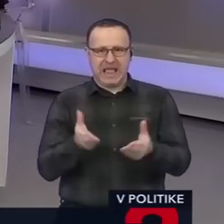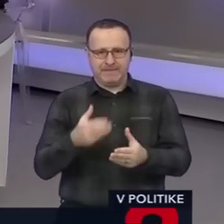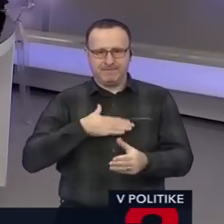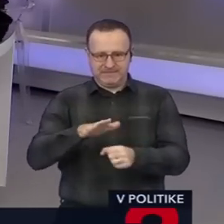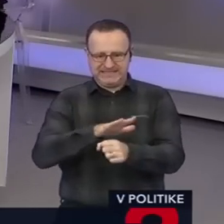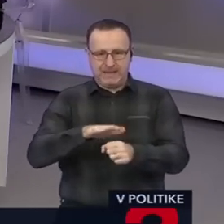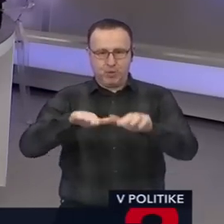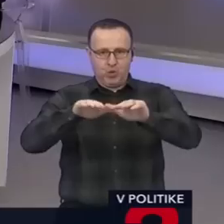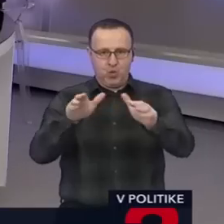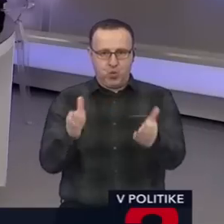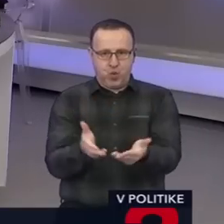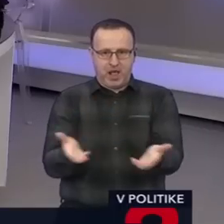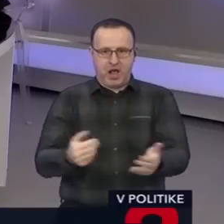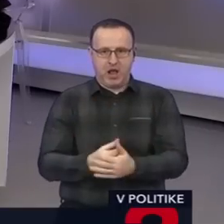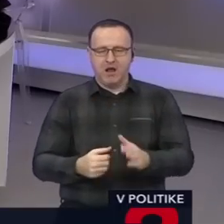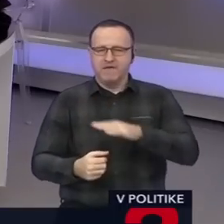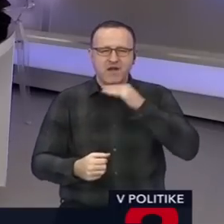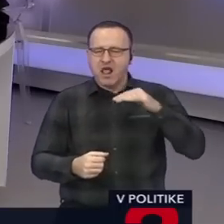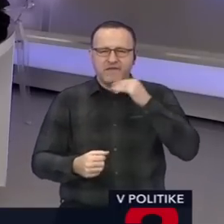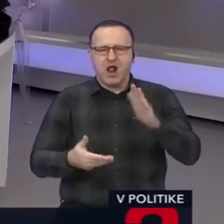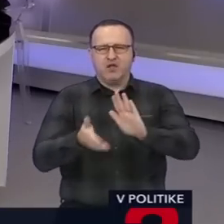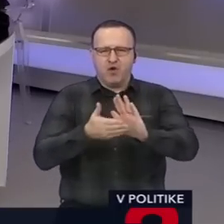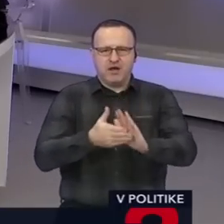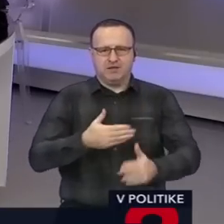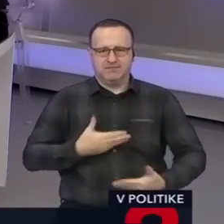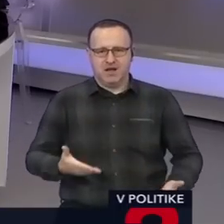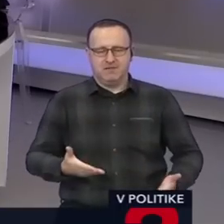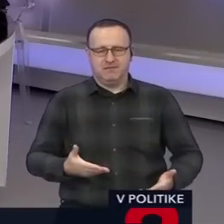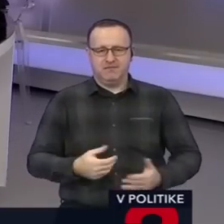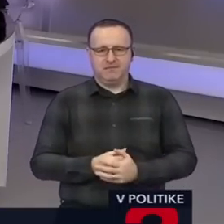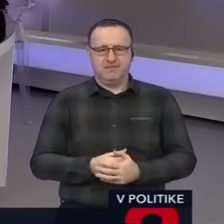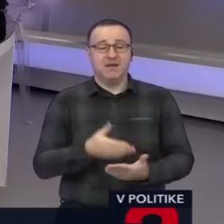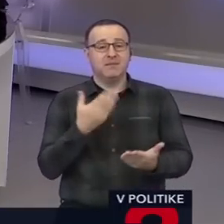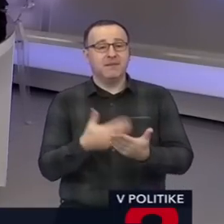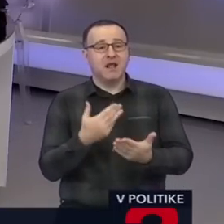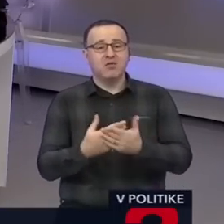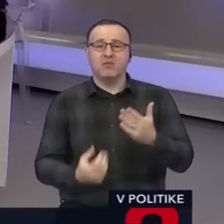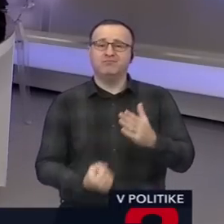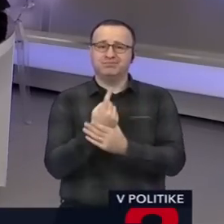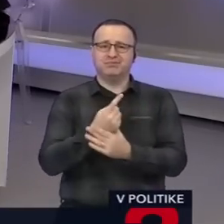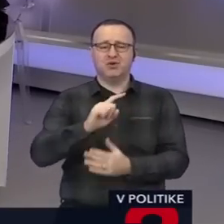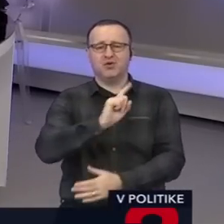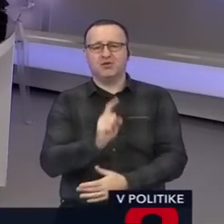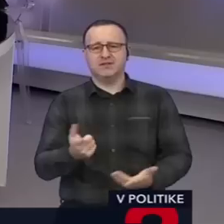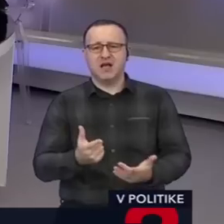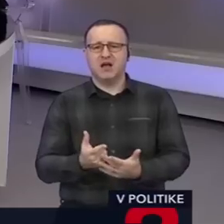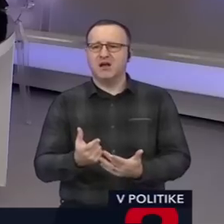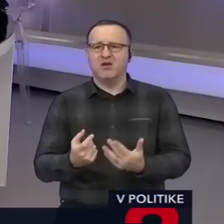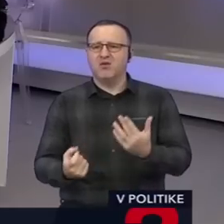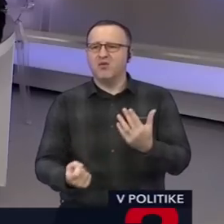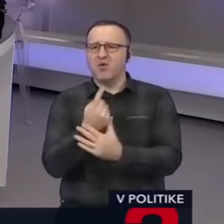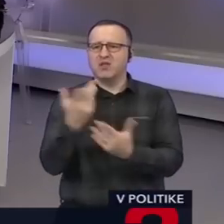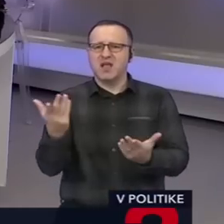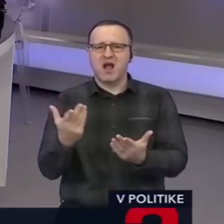milióny fyzikálnych a neviem akých dôkazov. Čiže preto vzniká tá otázka, že odkiaľ sa to zrazu zobralo, a